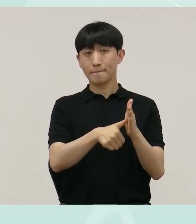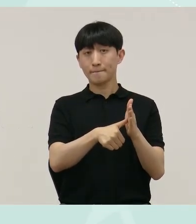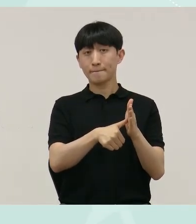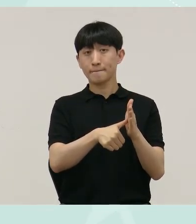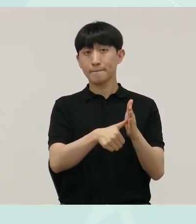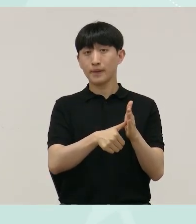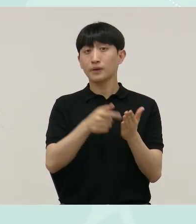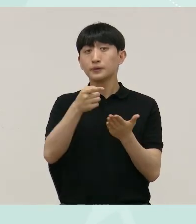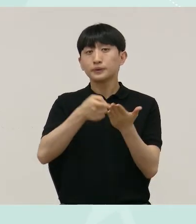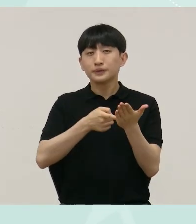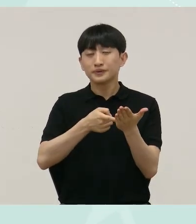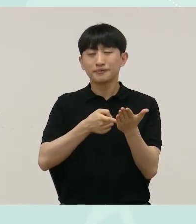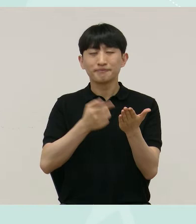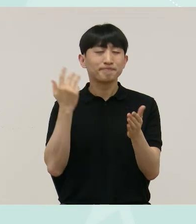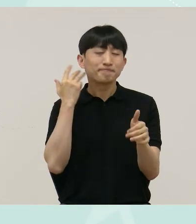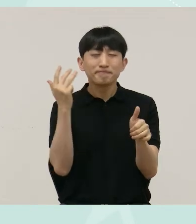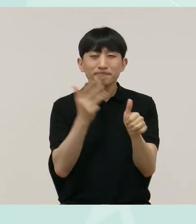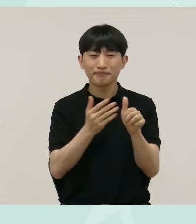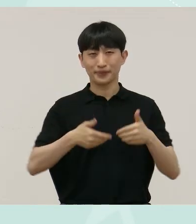수술이 필요가 없겠지만